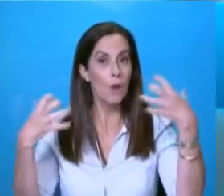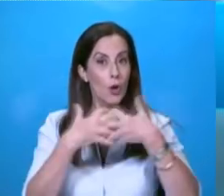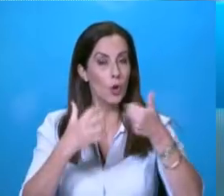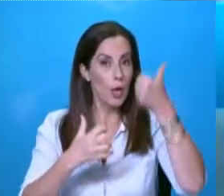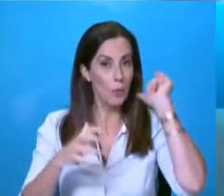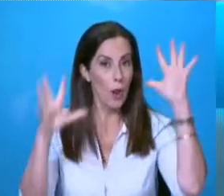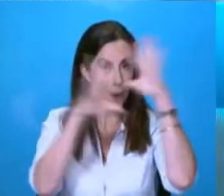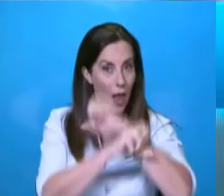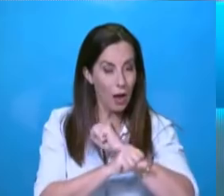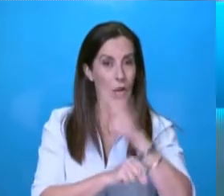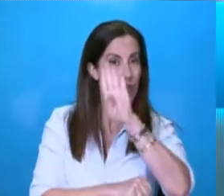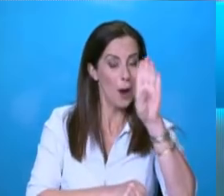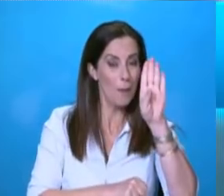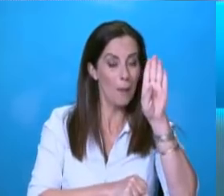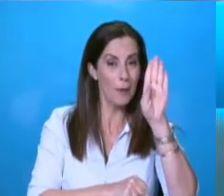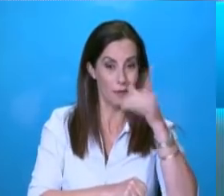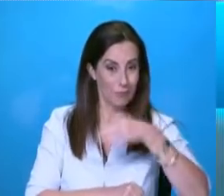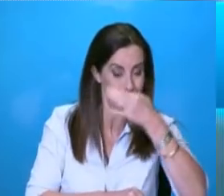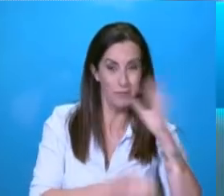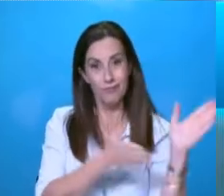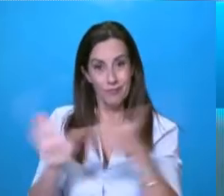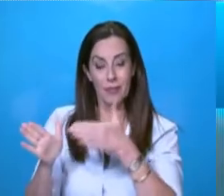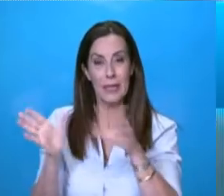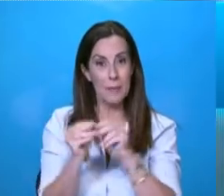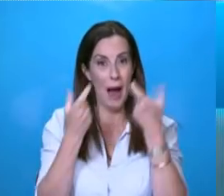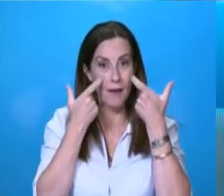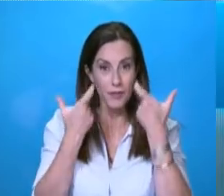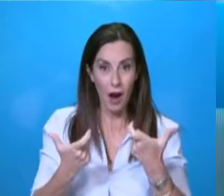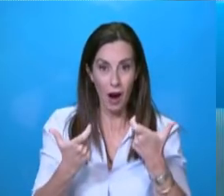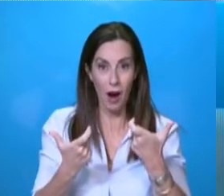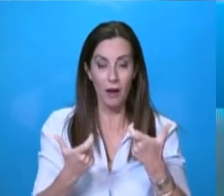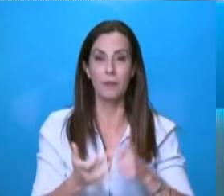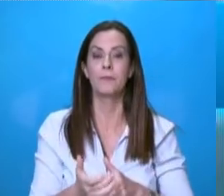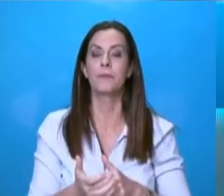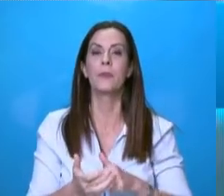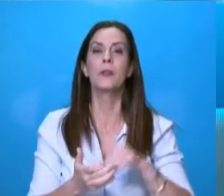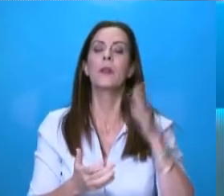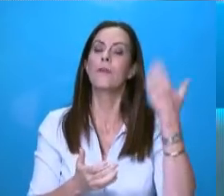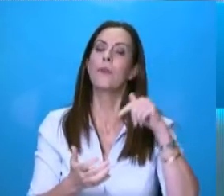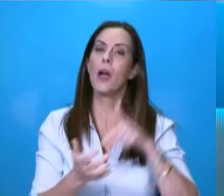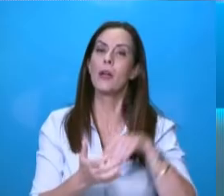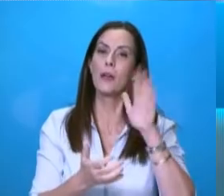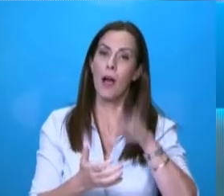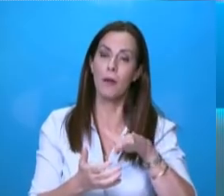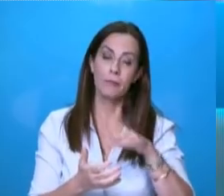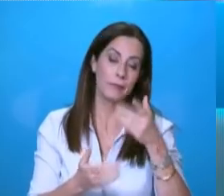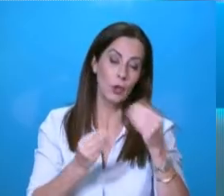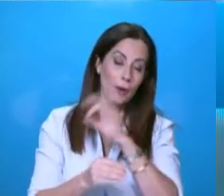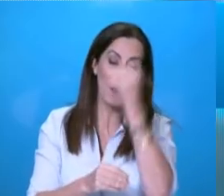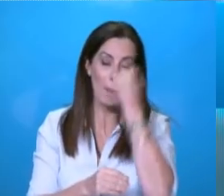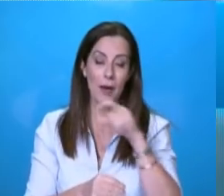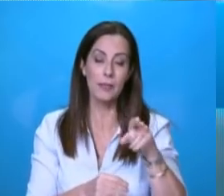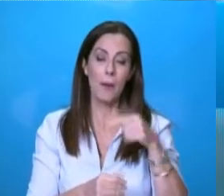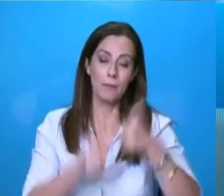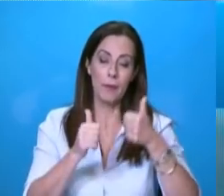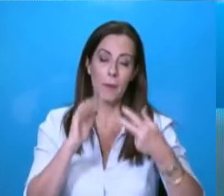את התמונות של נתניהו מורד מהבמה, מלווה בהבטחה שנחגגו אצל חמאס ושרתו גם את יריביו הפוליטיים. בלילה